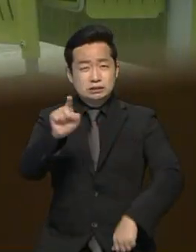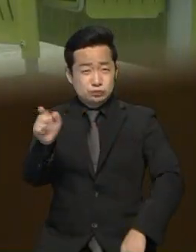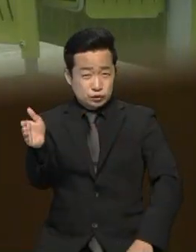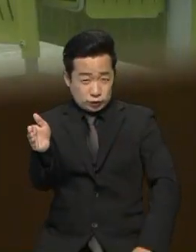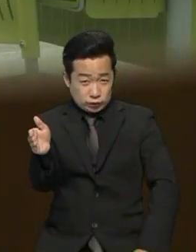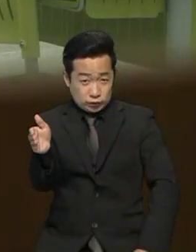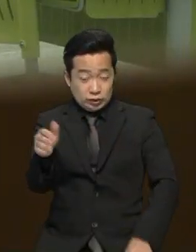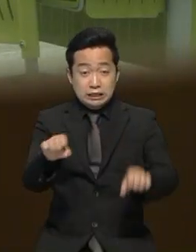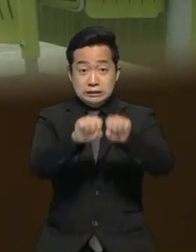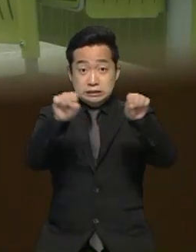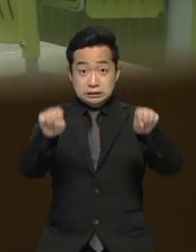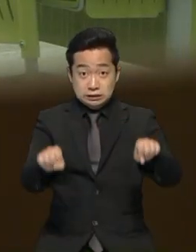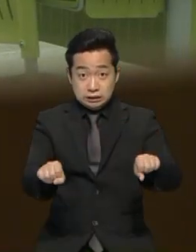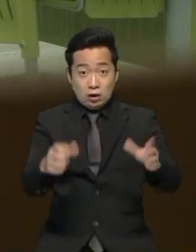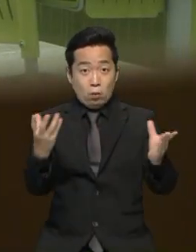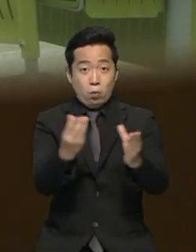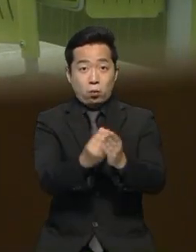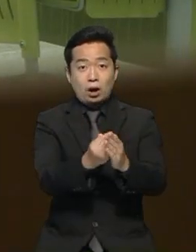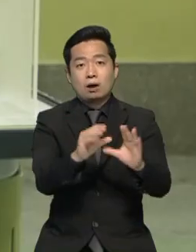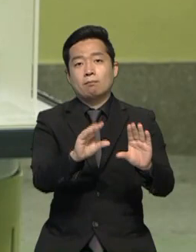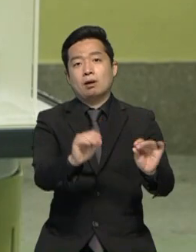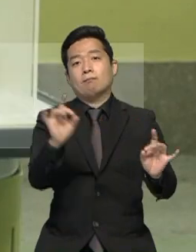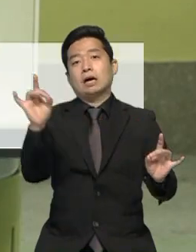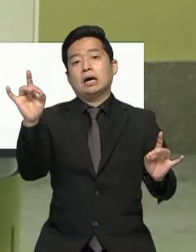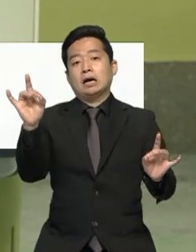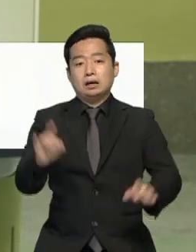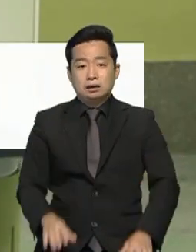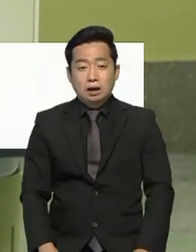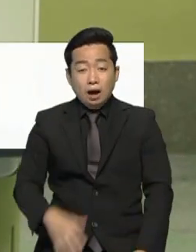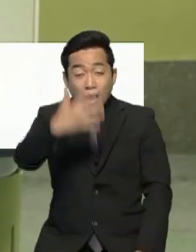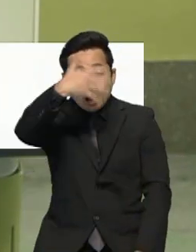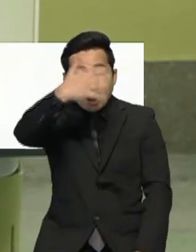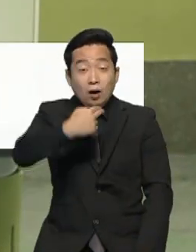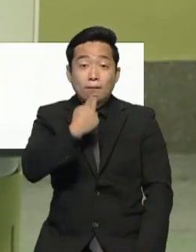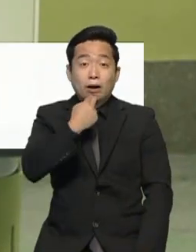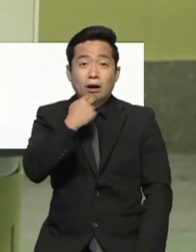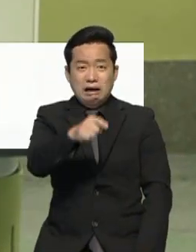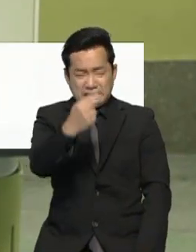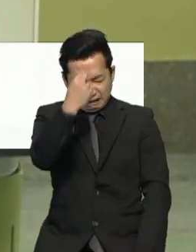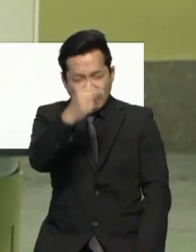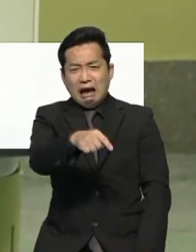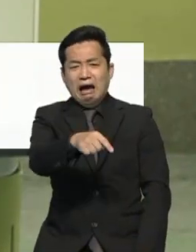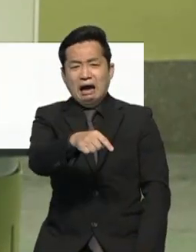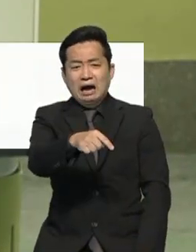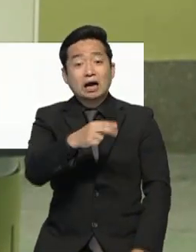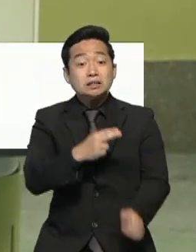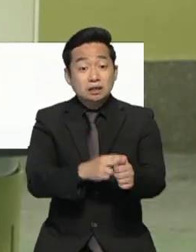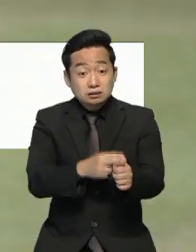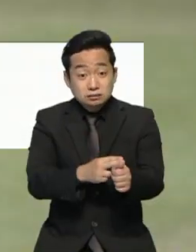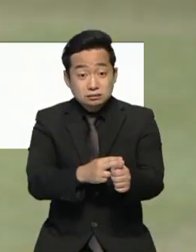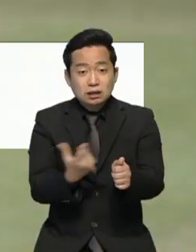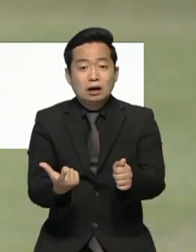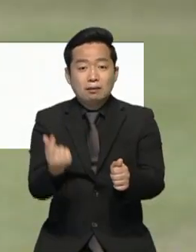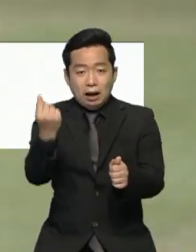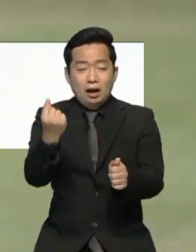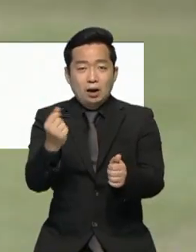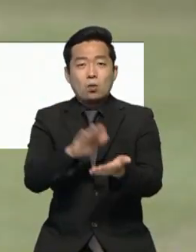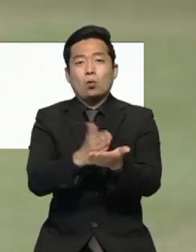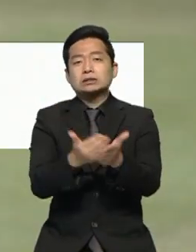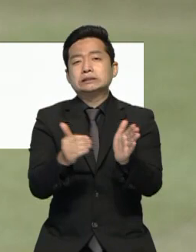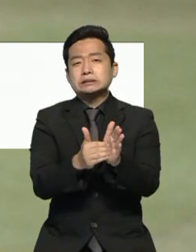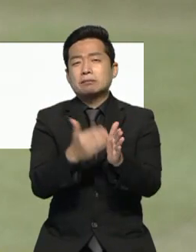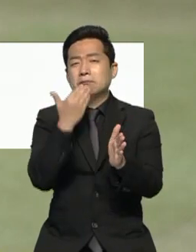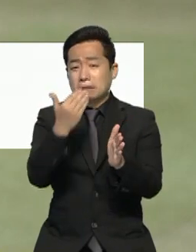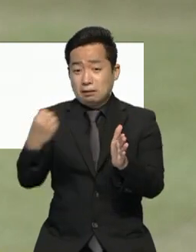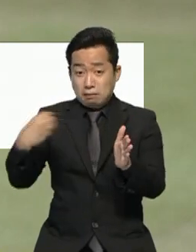10분쯤 시스템이 아예 멈춰버린 겁니다. 아무것도 안 보였어요. 먹통이 됐어요. 선생님들께서 금방 고쳐질 거다